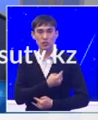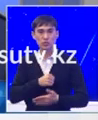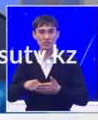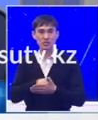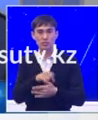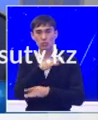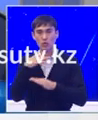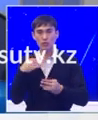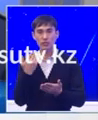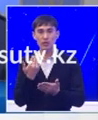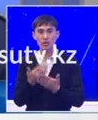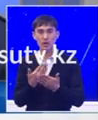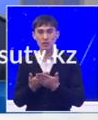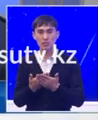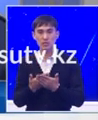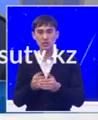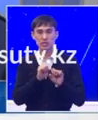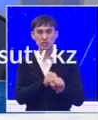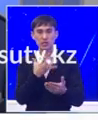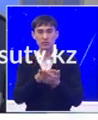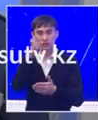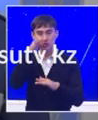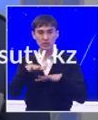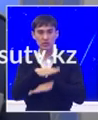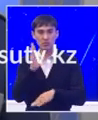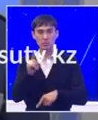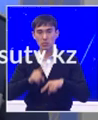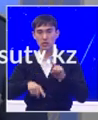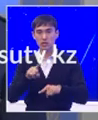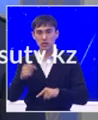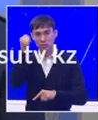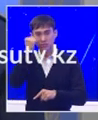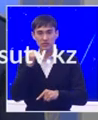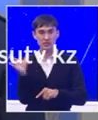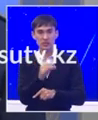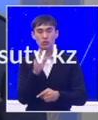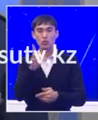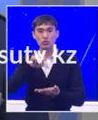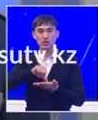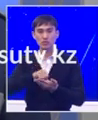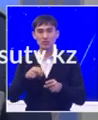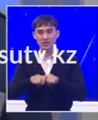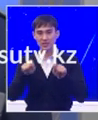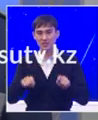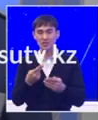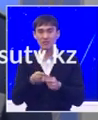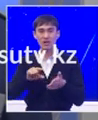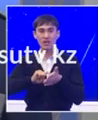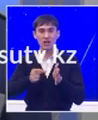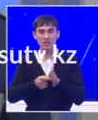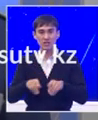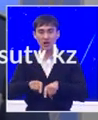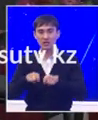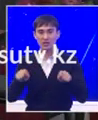многого. Например, защитить свою страну и быть его патриотом. Спасибо всем, кто участвовал в открытии этого класса и открыли путь к